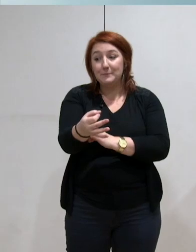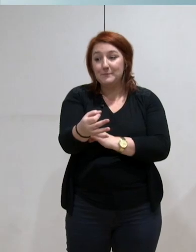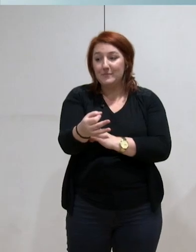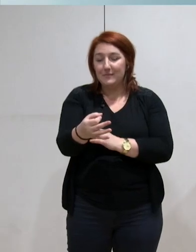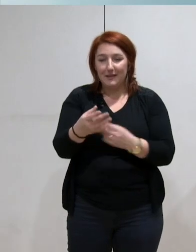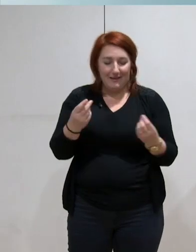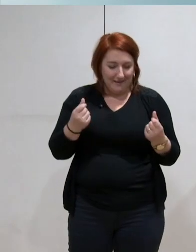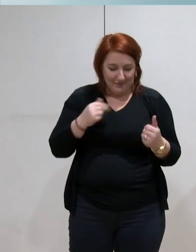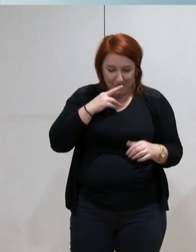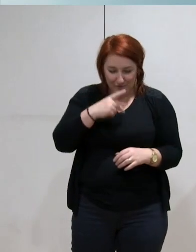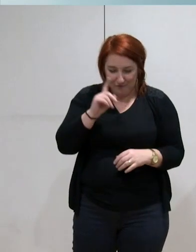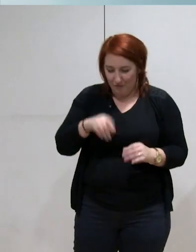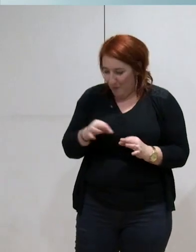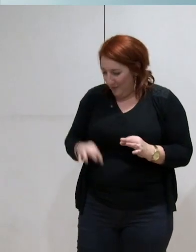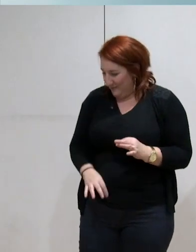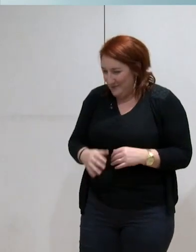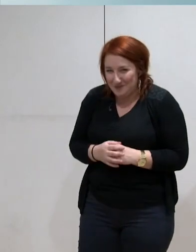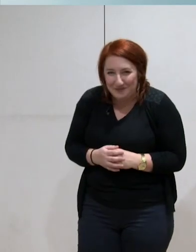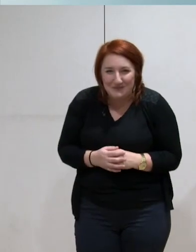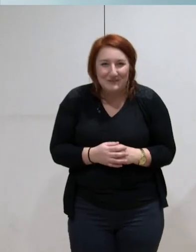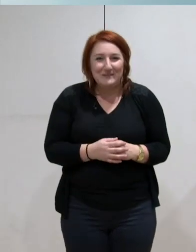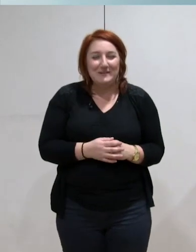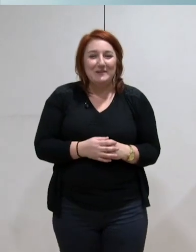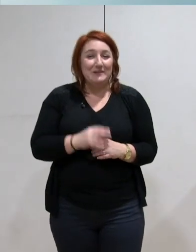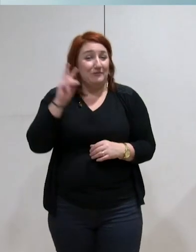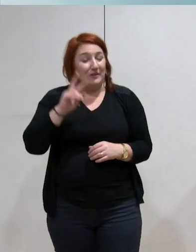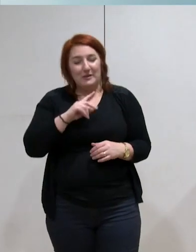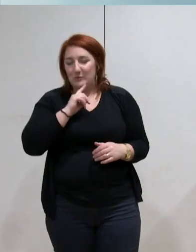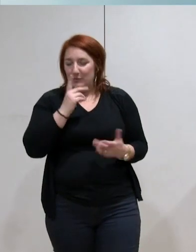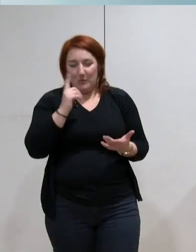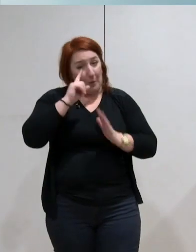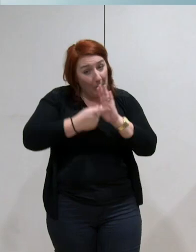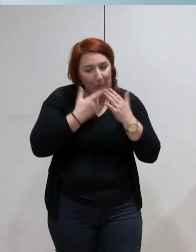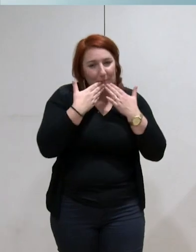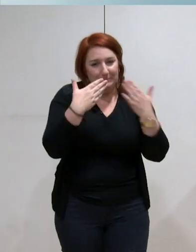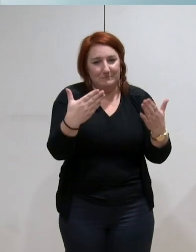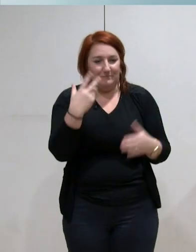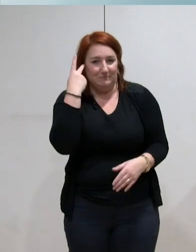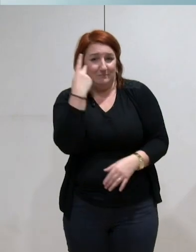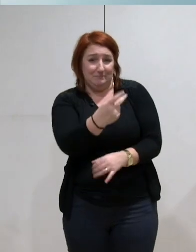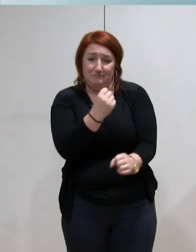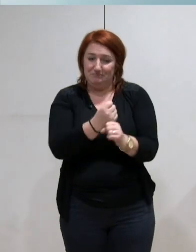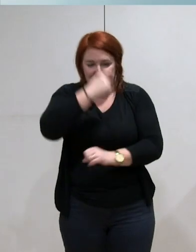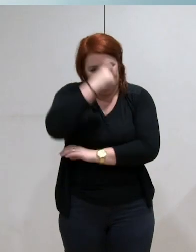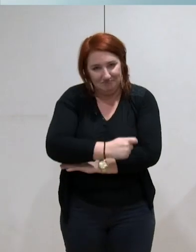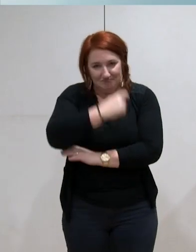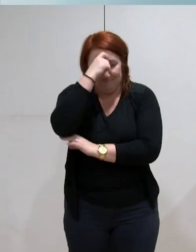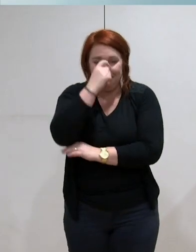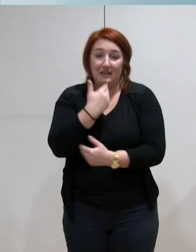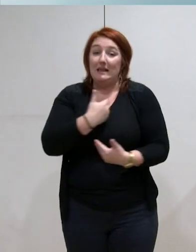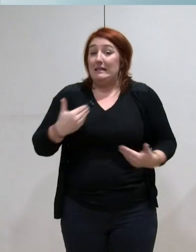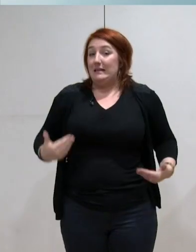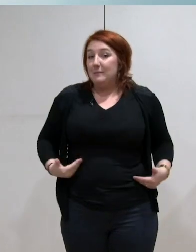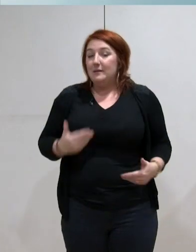perd m motsIl faut que je trouve une conclusion tous nos remerciements pour leur travail et donc je vais juste terminer pour